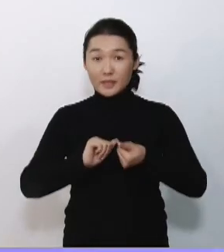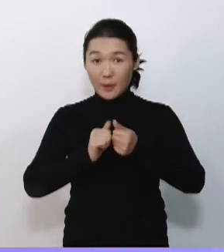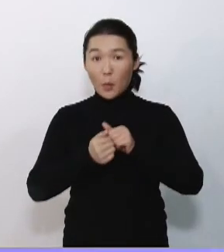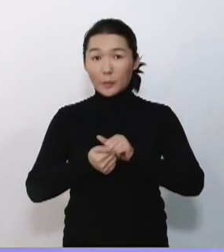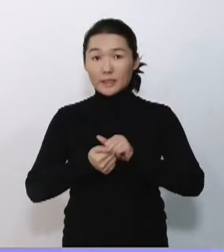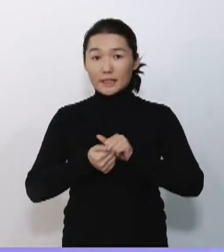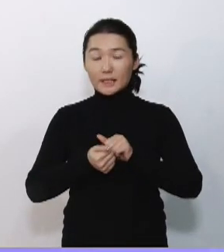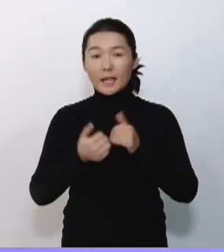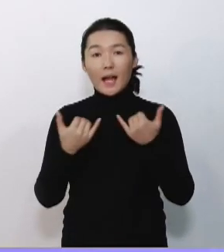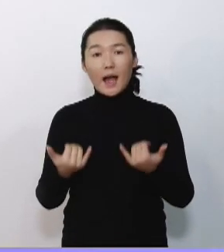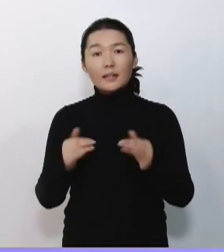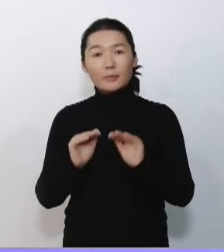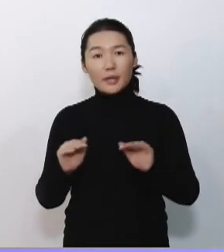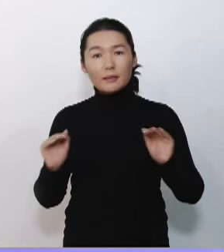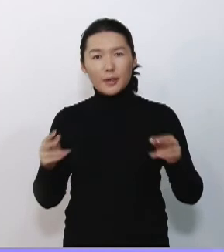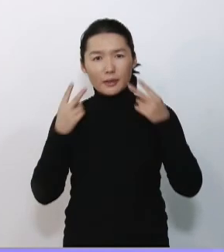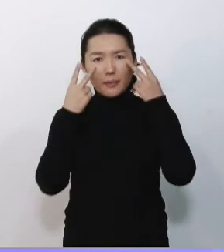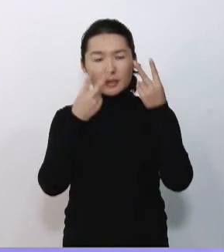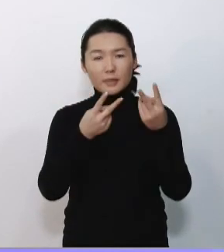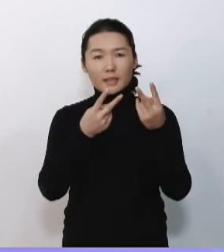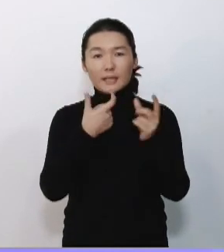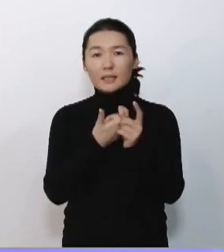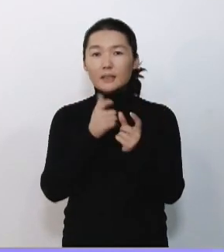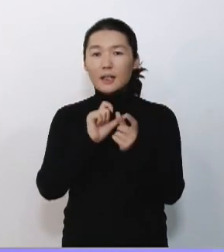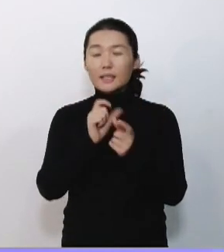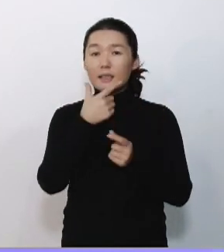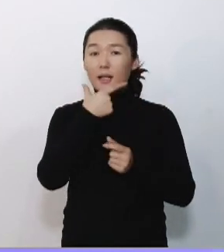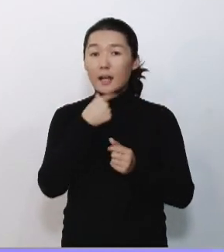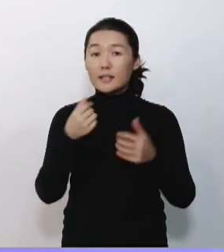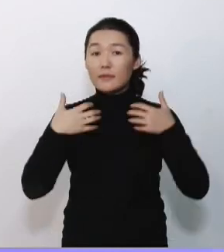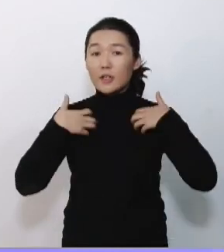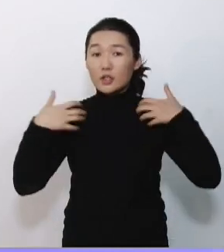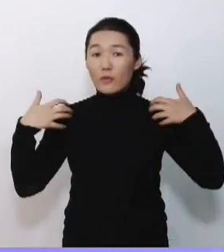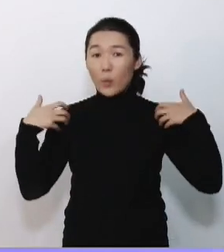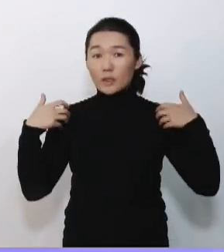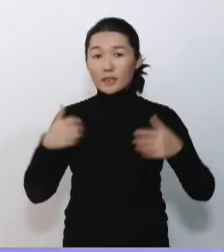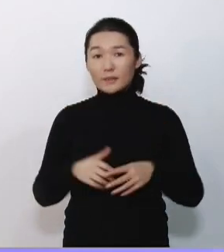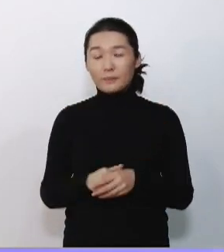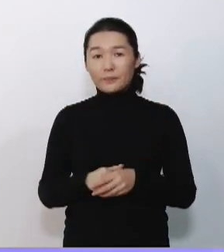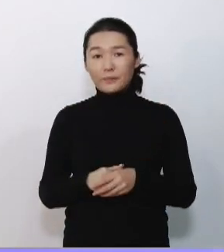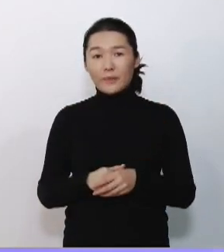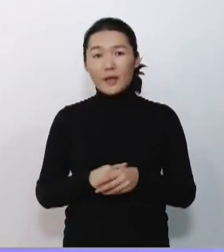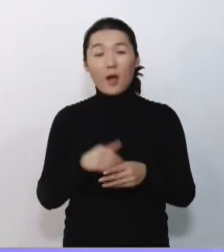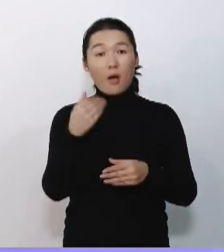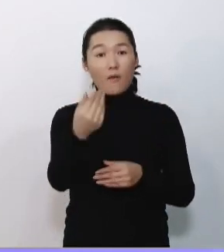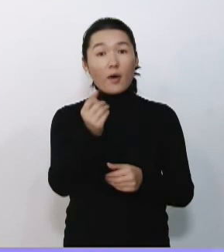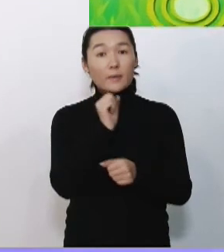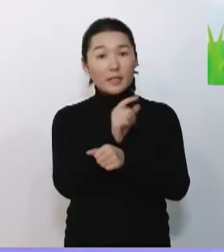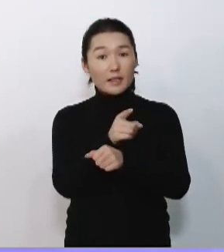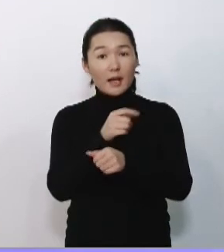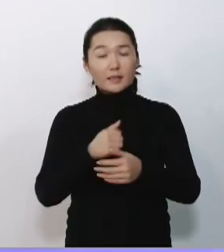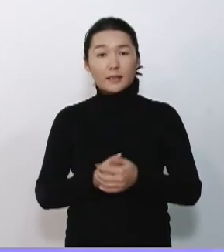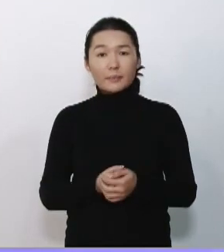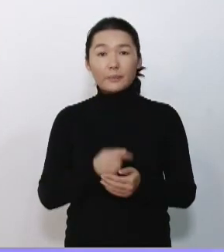Запомнили? А теперь, ребята, посмотрите на этих красивых животных. Вам задание.